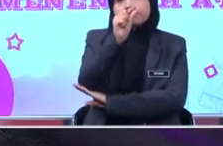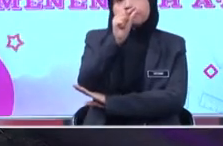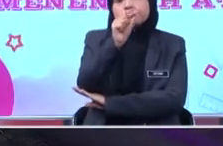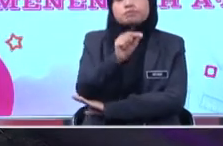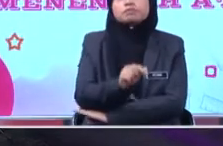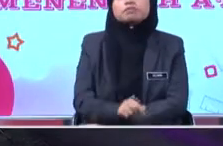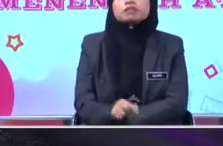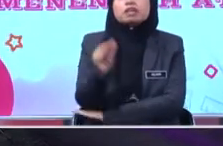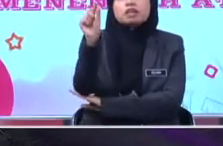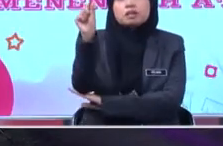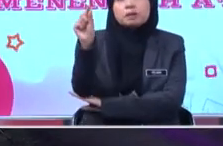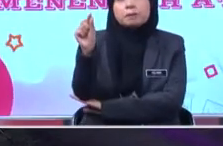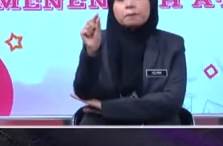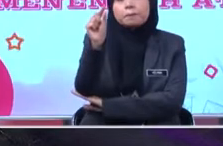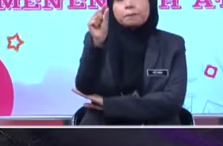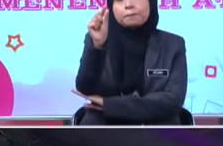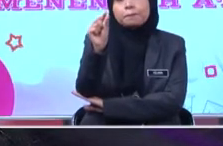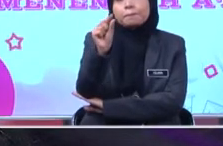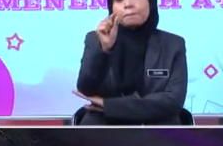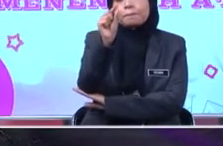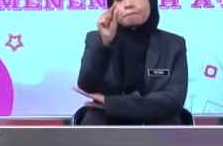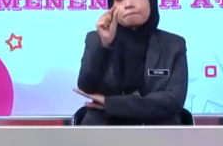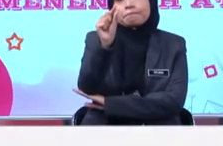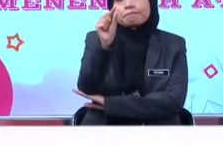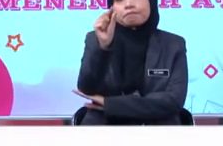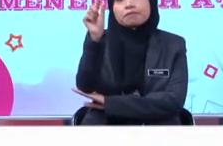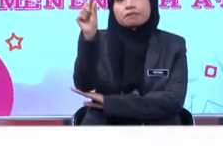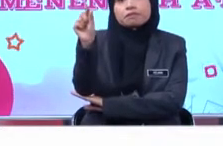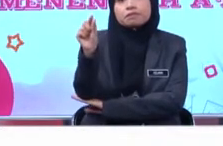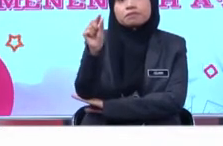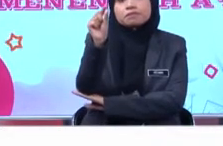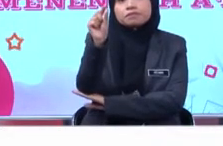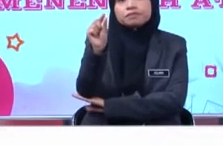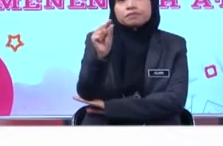Bismillahirohmanirohim Bismillahirohmanirohim Bismillahirohmanirohim